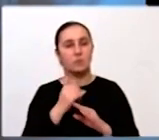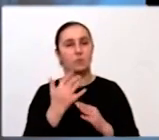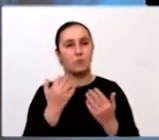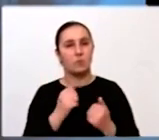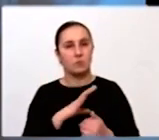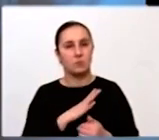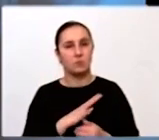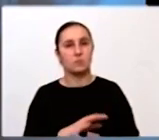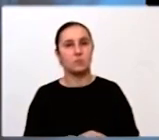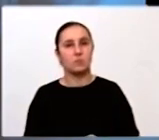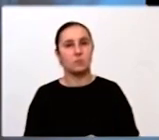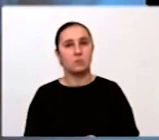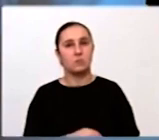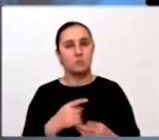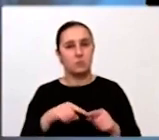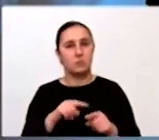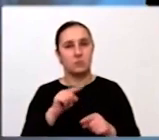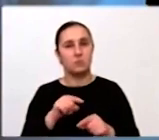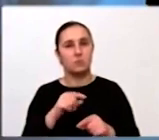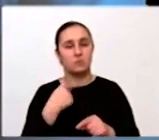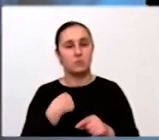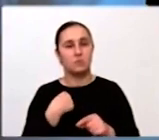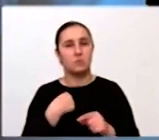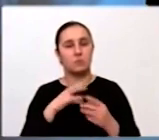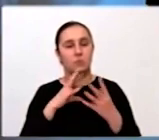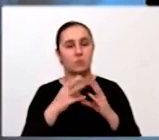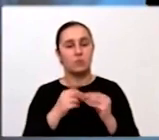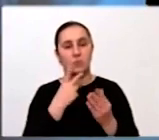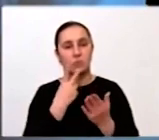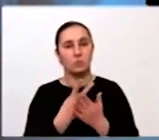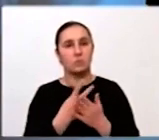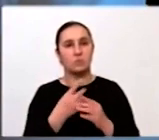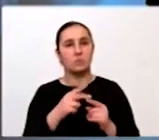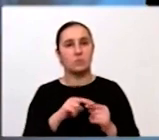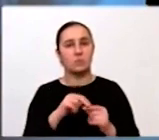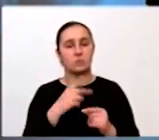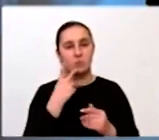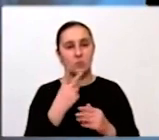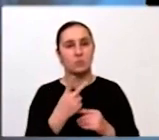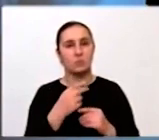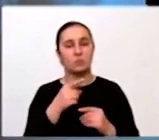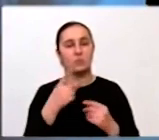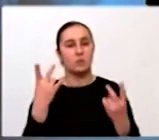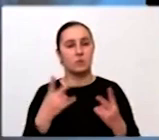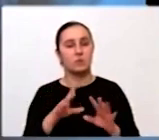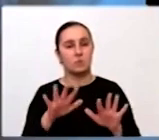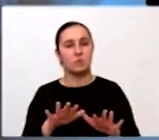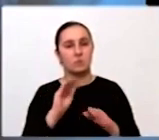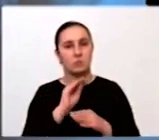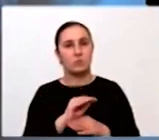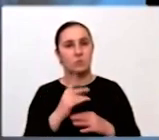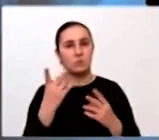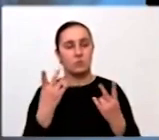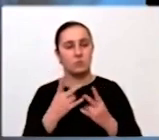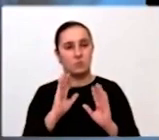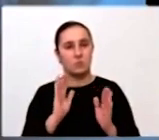oldik. Endi esa biz umumiy ko'rinishni ko'rib, uni kerakli joyga joylashtirib olishimiz